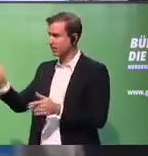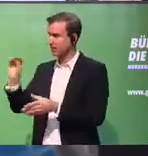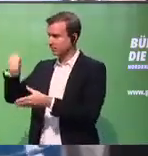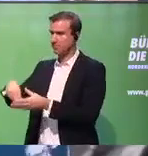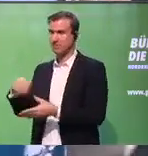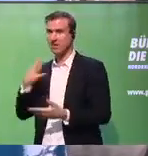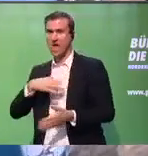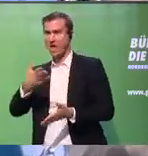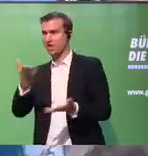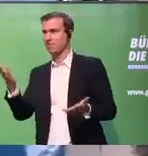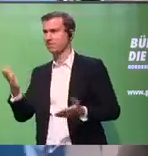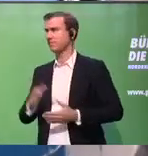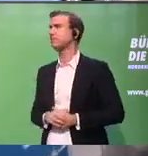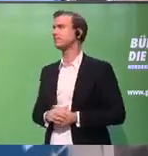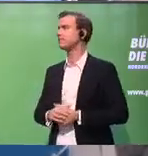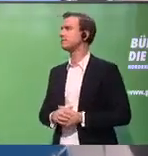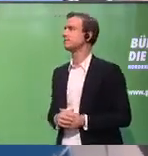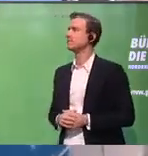Wortmeldung abzugeben.